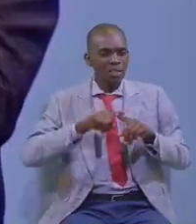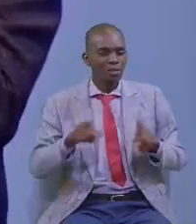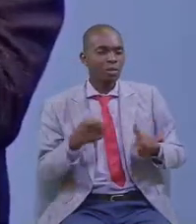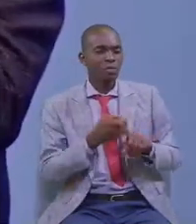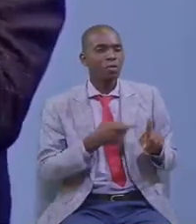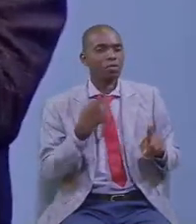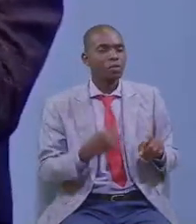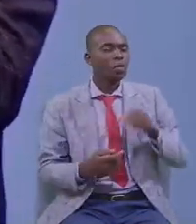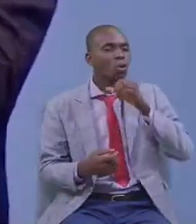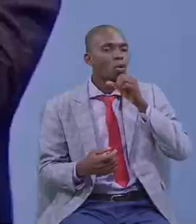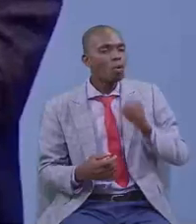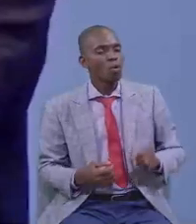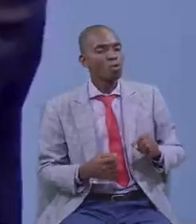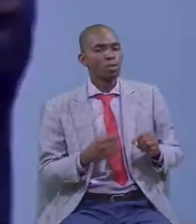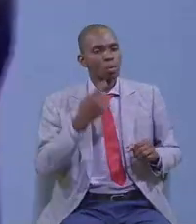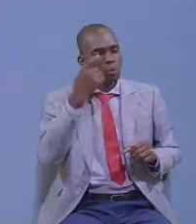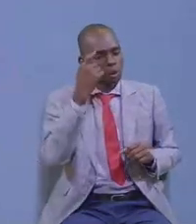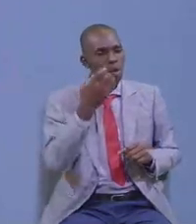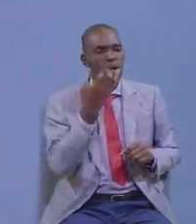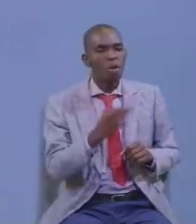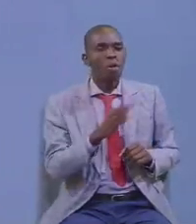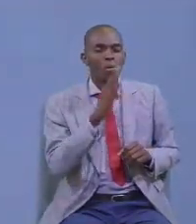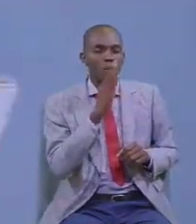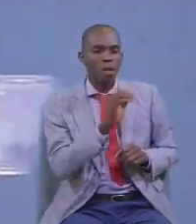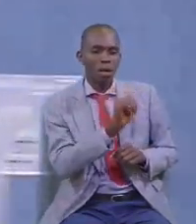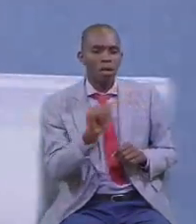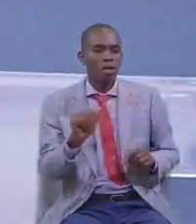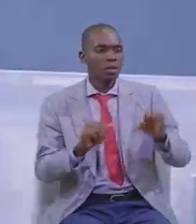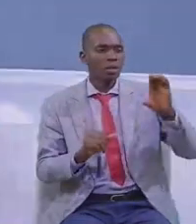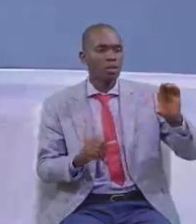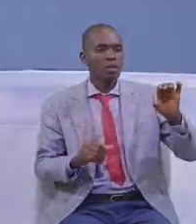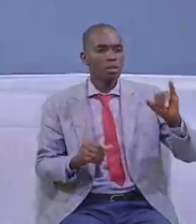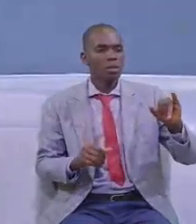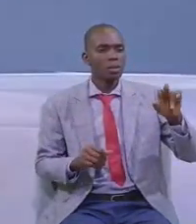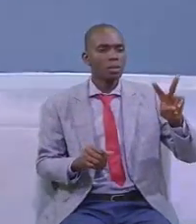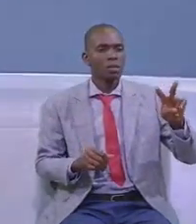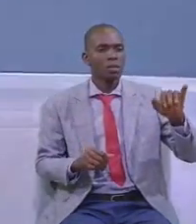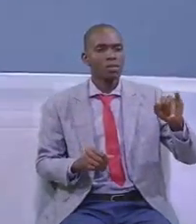Et on le forme pour qu'il ait une autre pensée, autre que celle du civil.